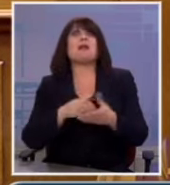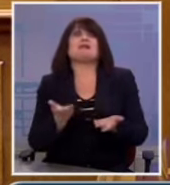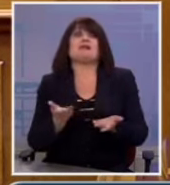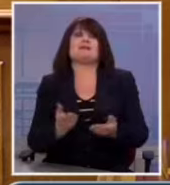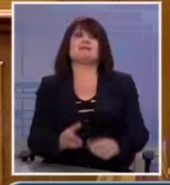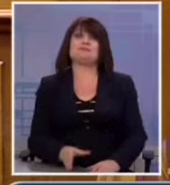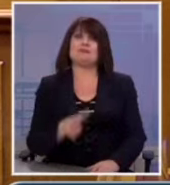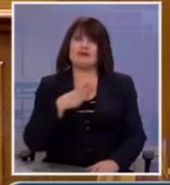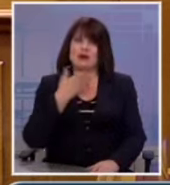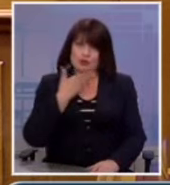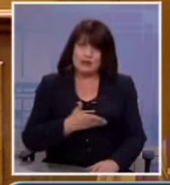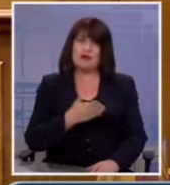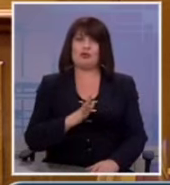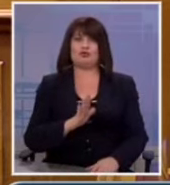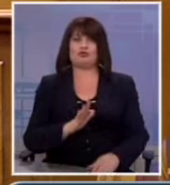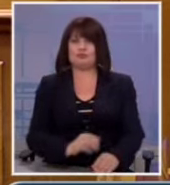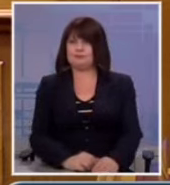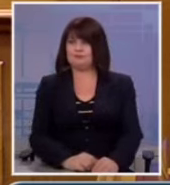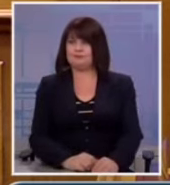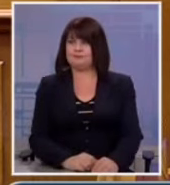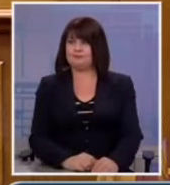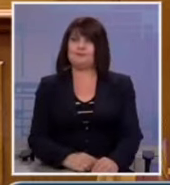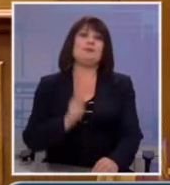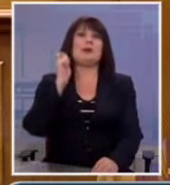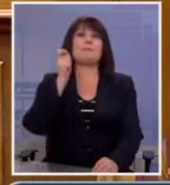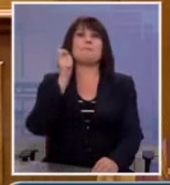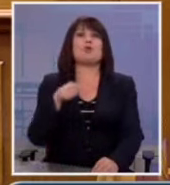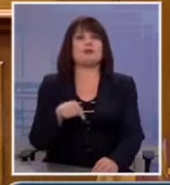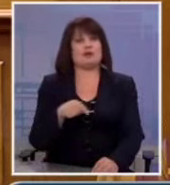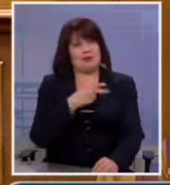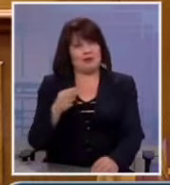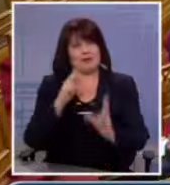Θέλω να κλείσω εδώ και να περάσω στην πολιτική και να πω ότι